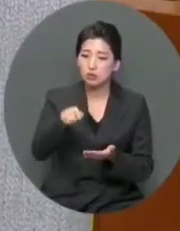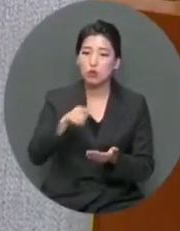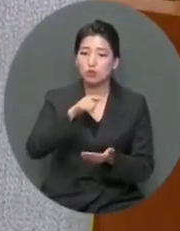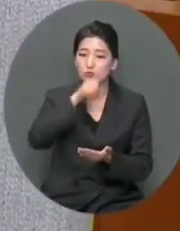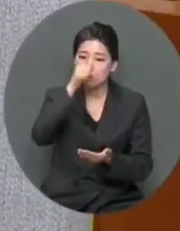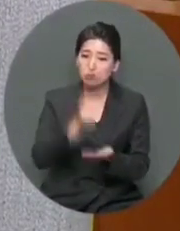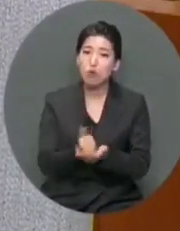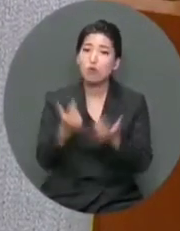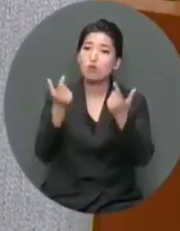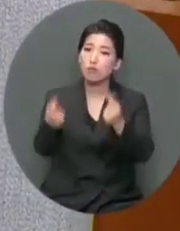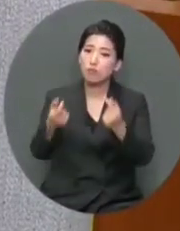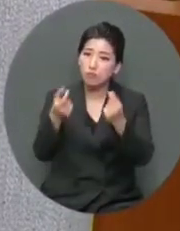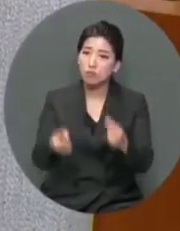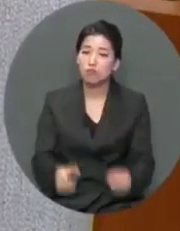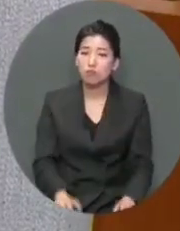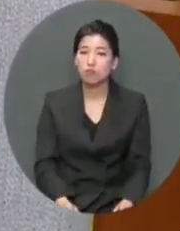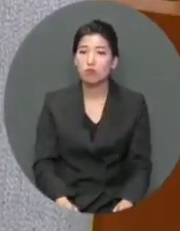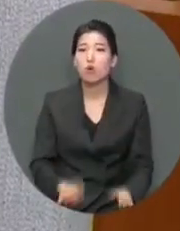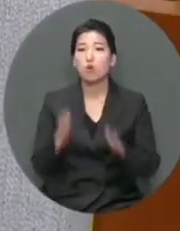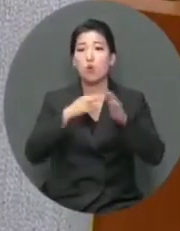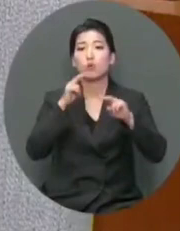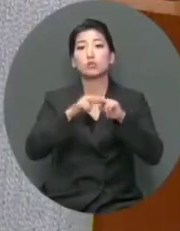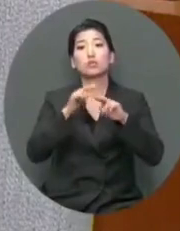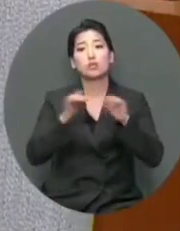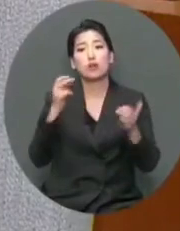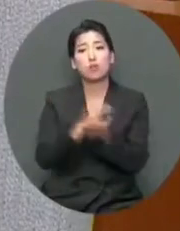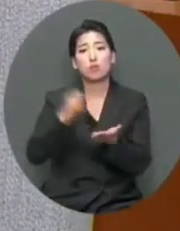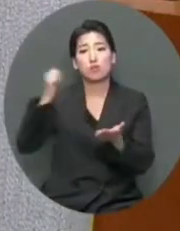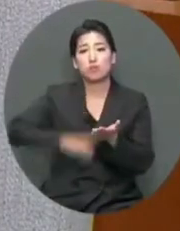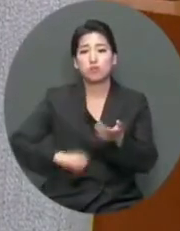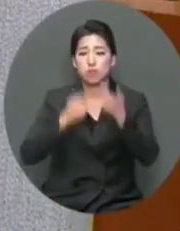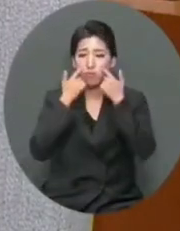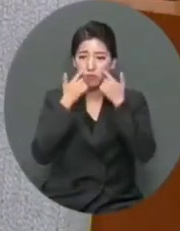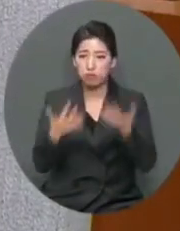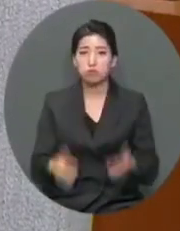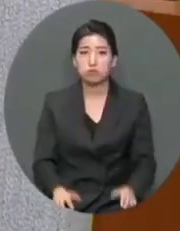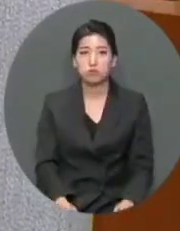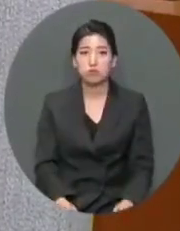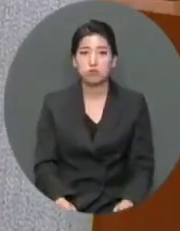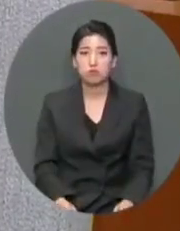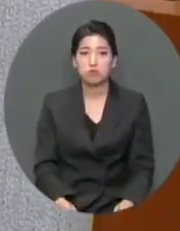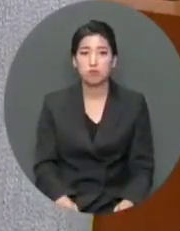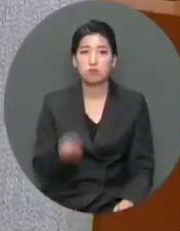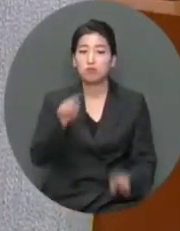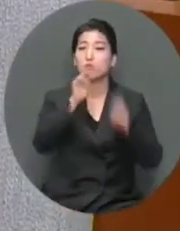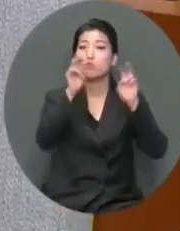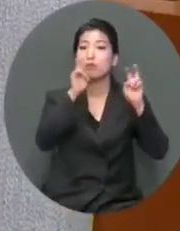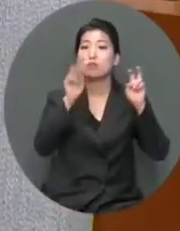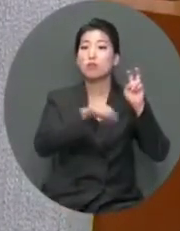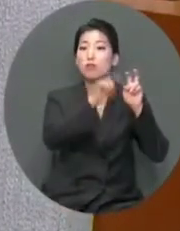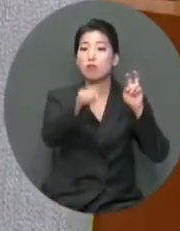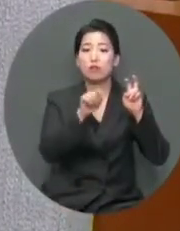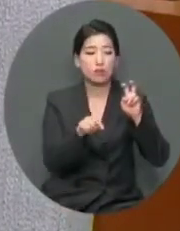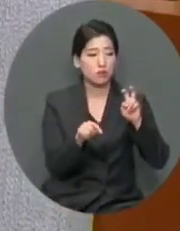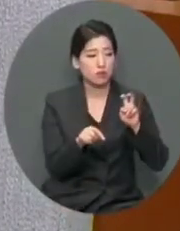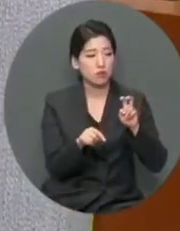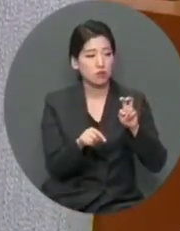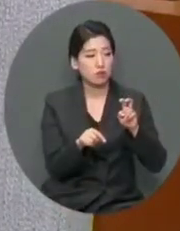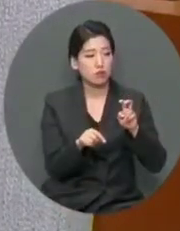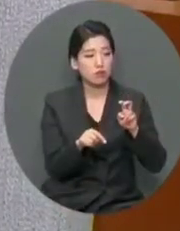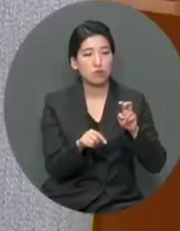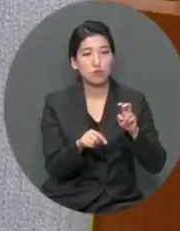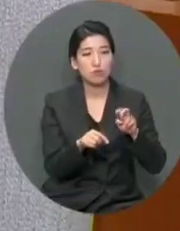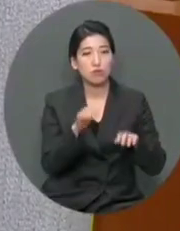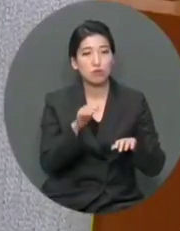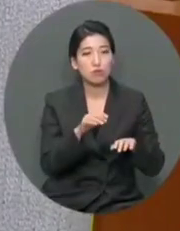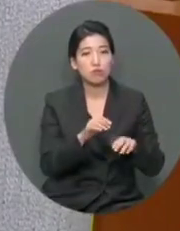공직자 재산 신고를 하지 않았으니까 그걸 문제 삼는 거고, 3억이, 그 회사로부터 3억이 넘는 그, 저 배당을